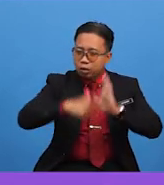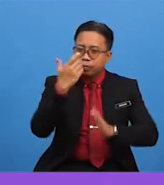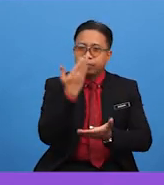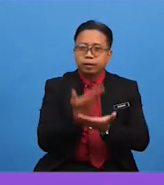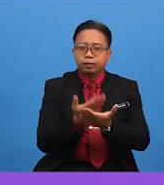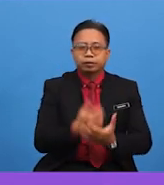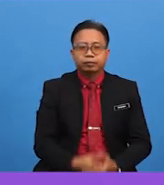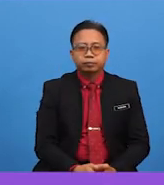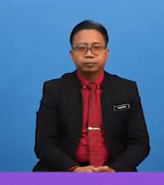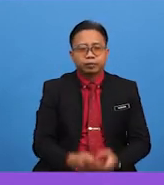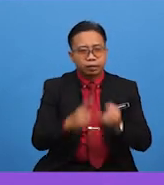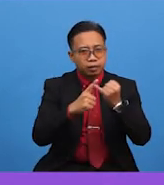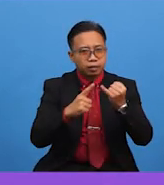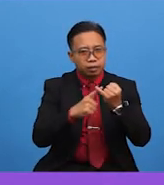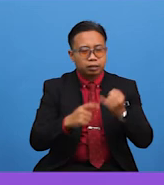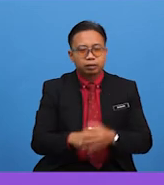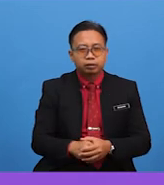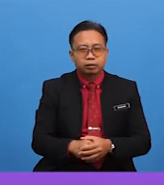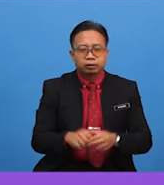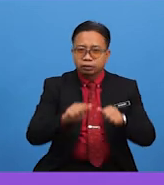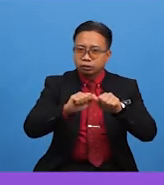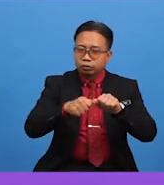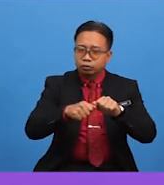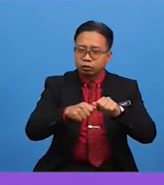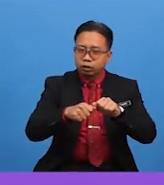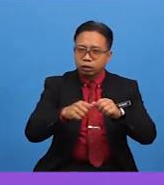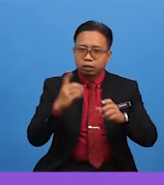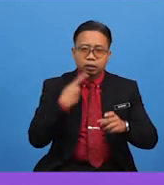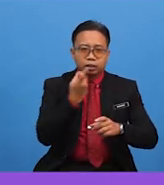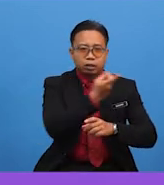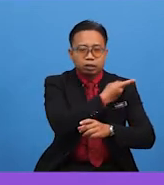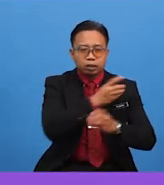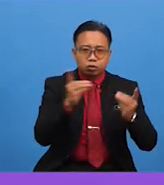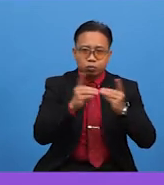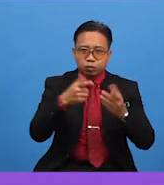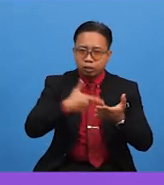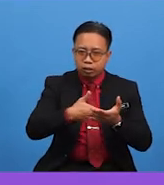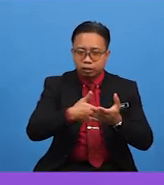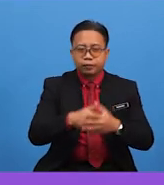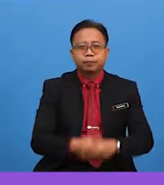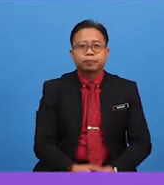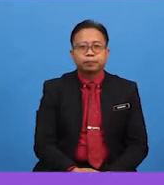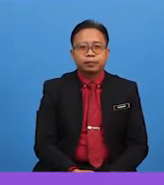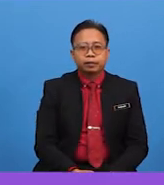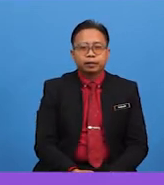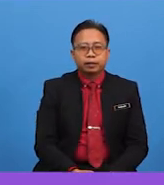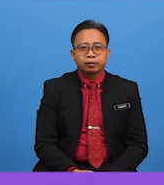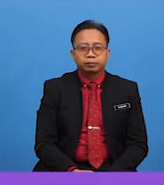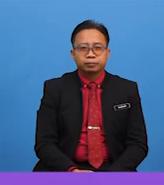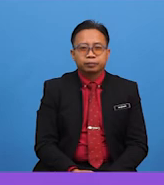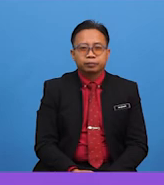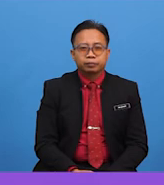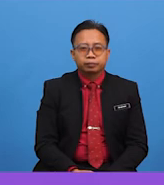lagi. Akhir sekali, semoga kita berjumpa lagi. Wabillahi taufiq wal hidayah.